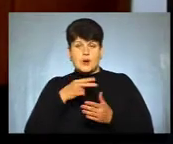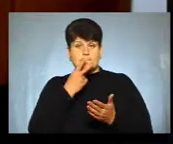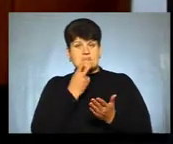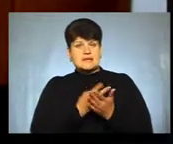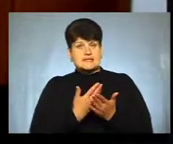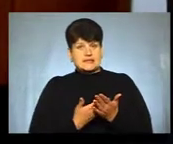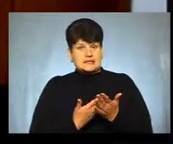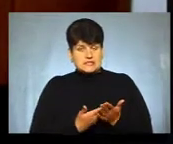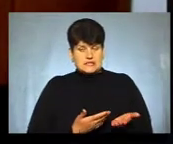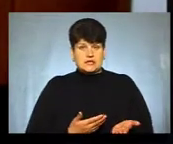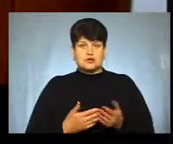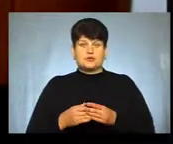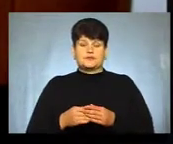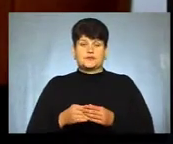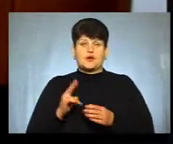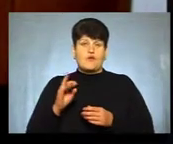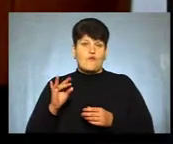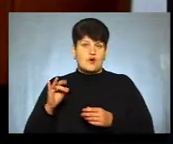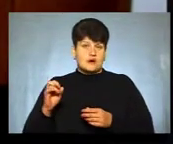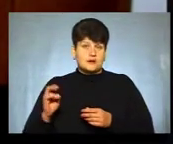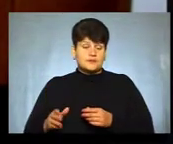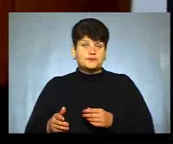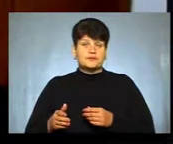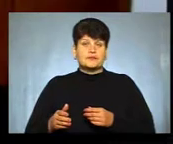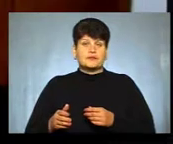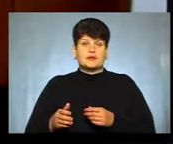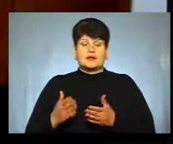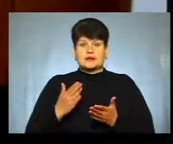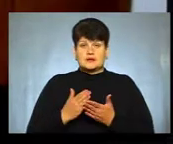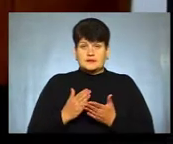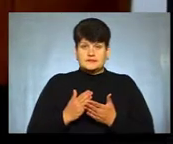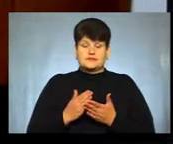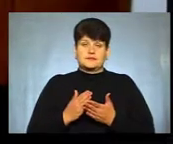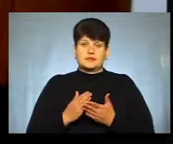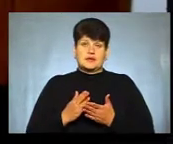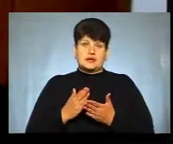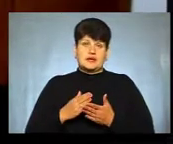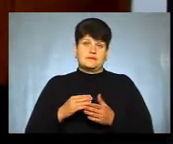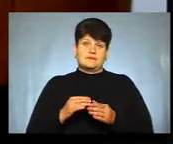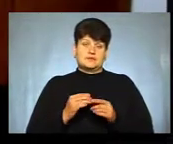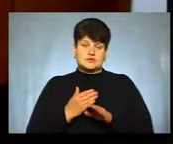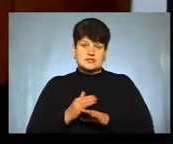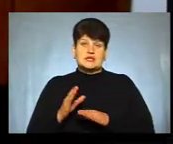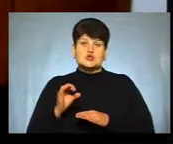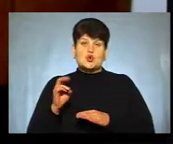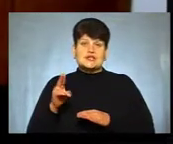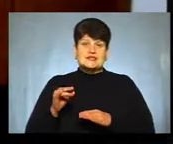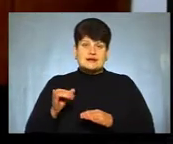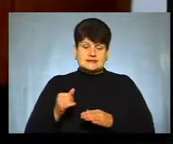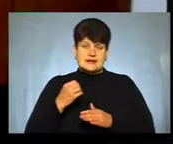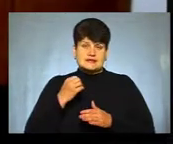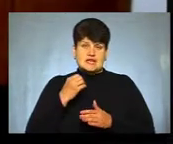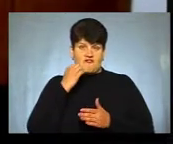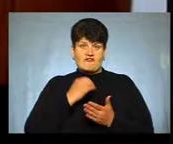презентаційного, коворкінгу. Іде, власне, такий елемент соціалізації ветеранів і